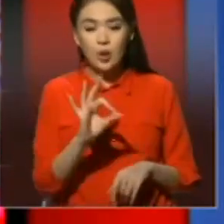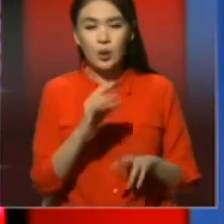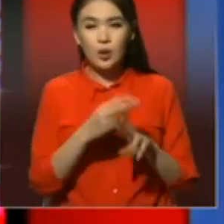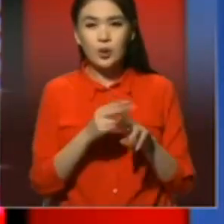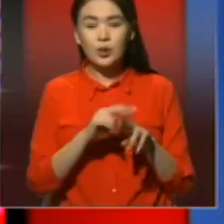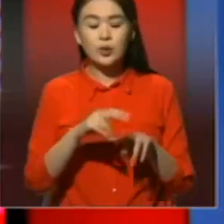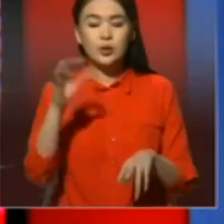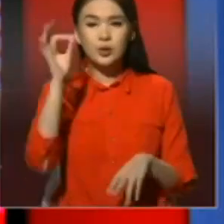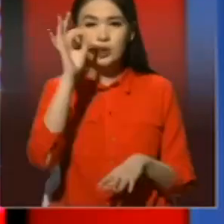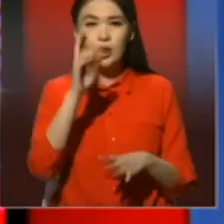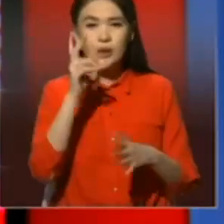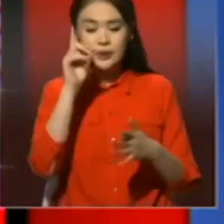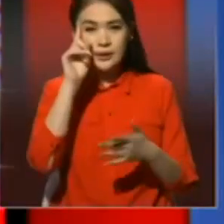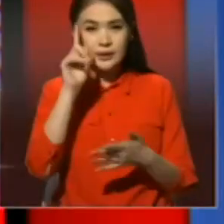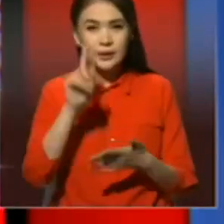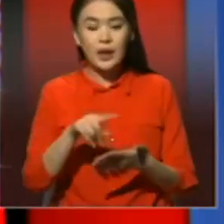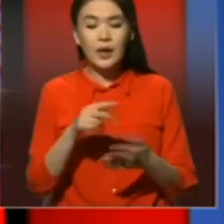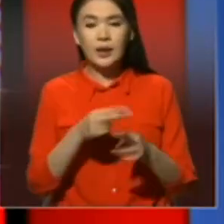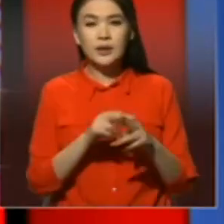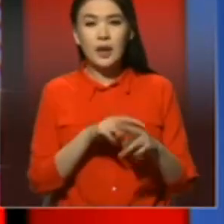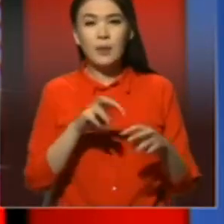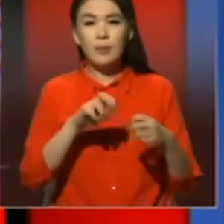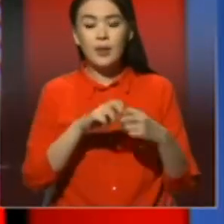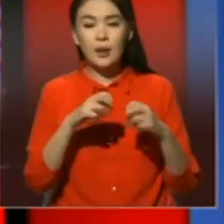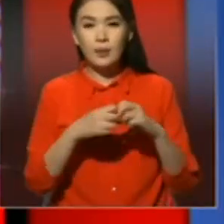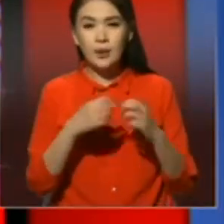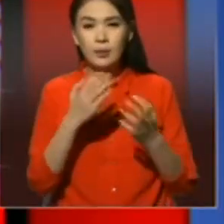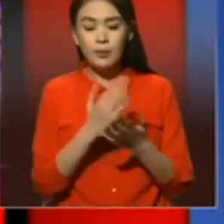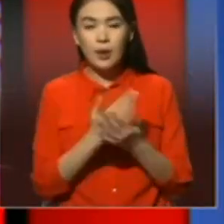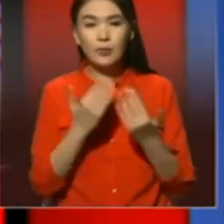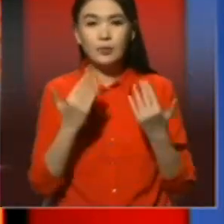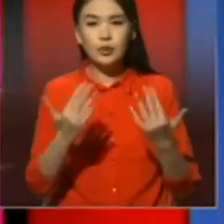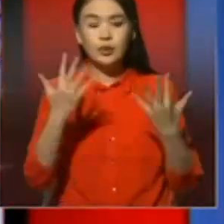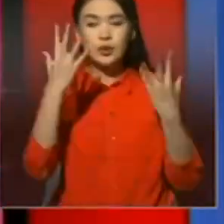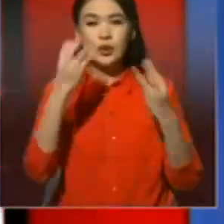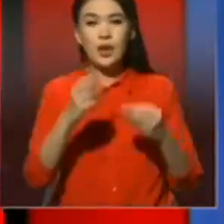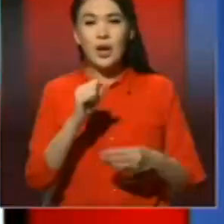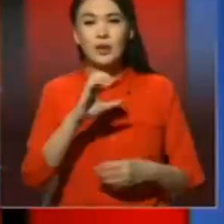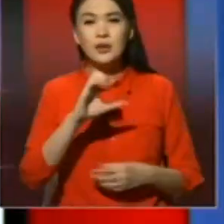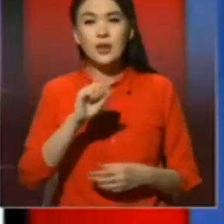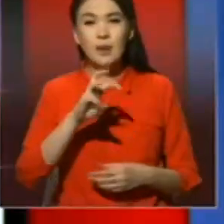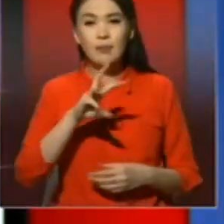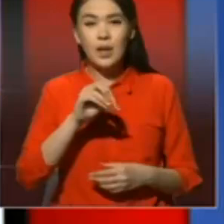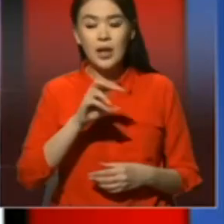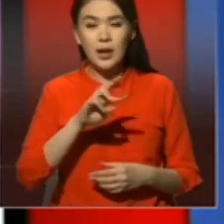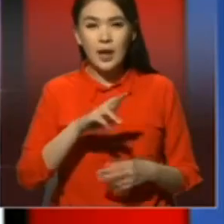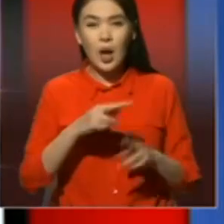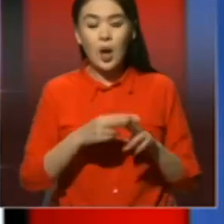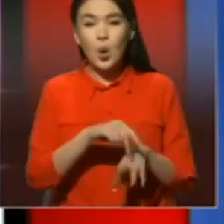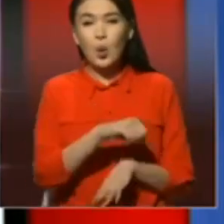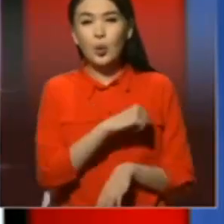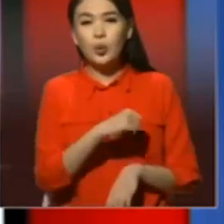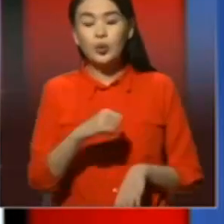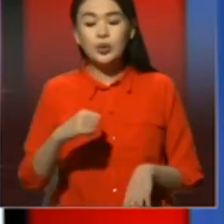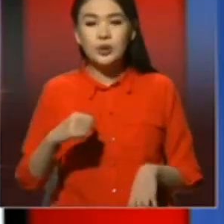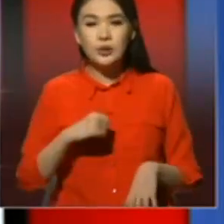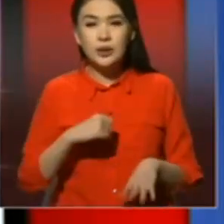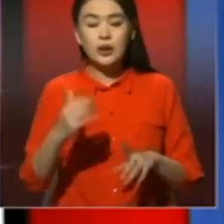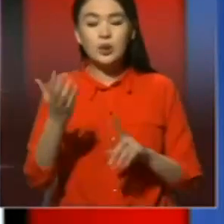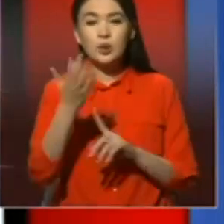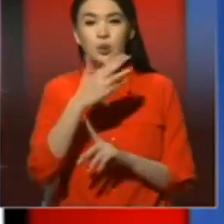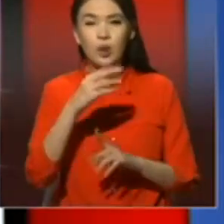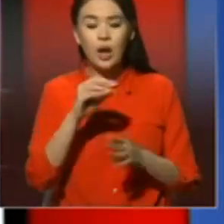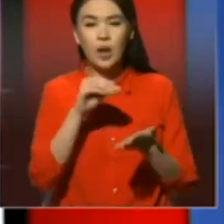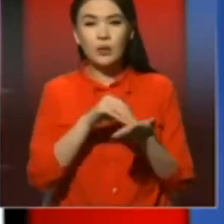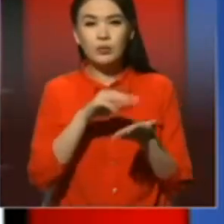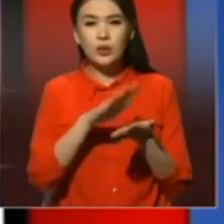меңгерген адам ба? Міне осындай бір мәселе бар. Бүгінгі таңда мына ассамблея өзінің бір пулын қалыптастырып үлгерді